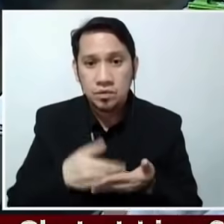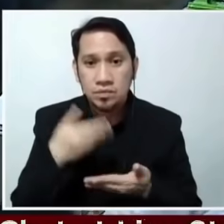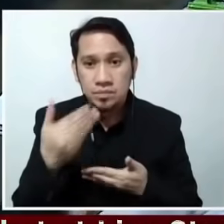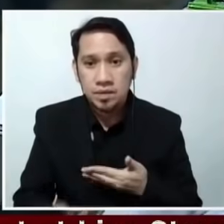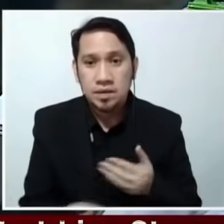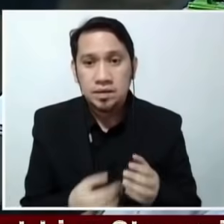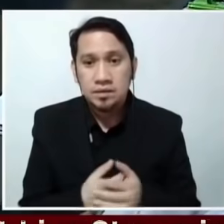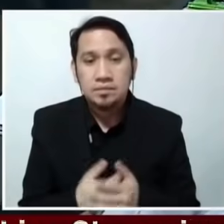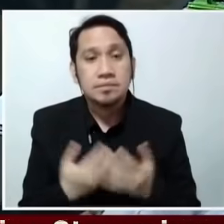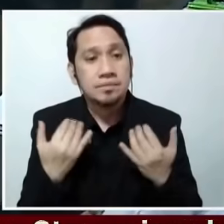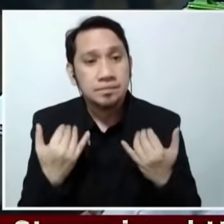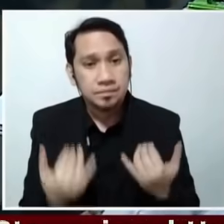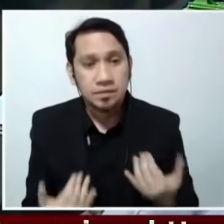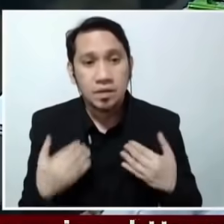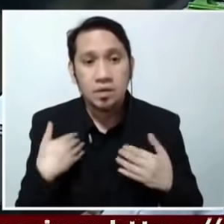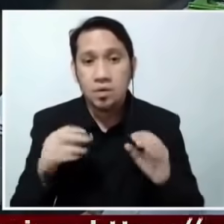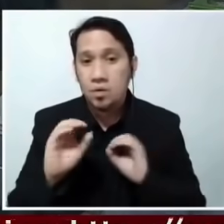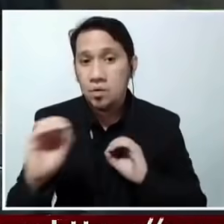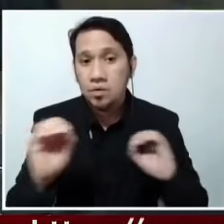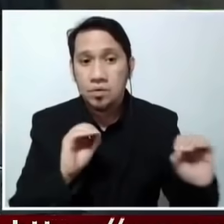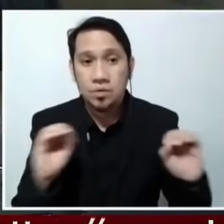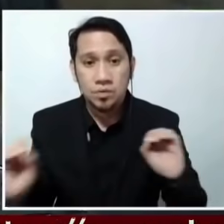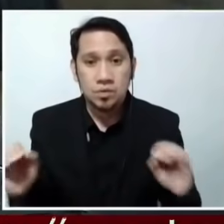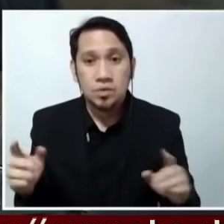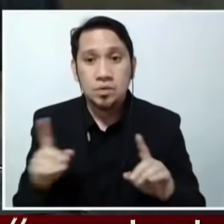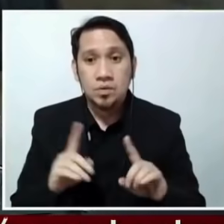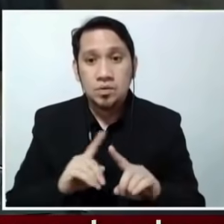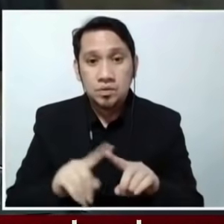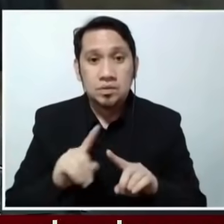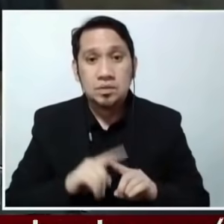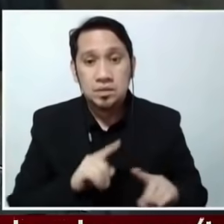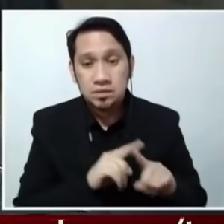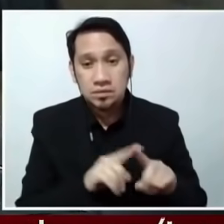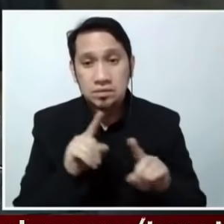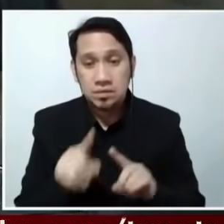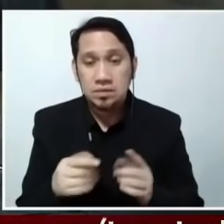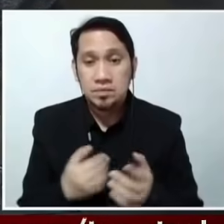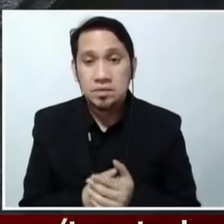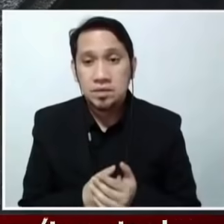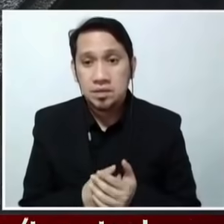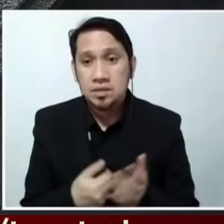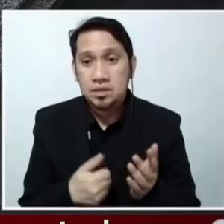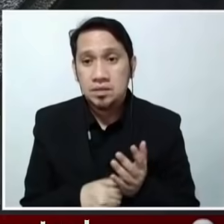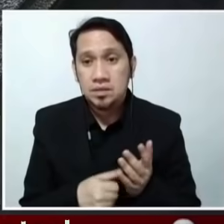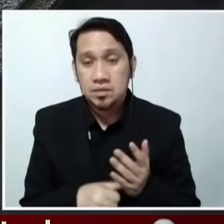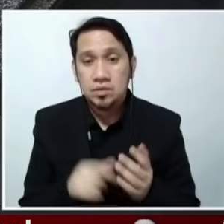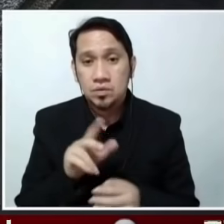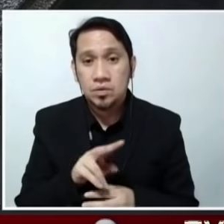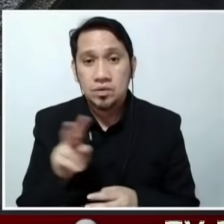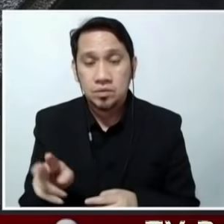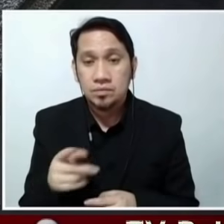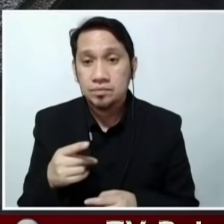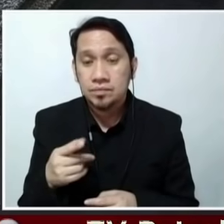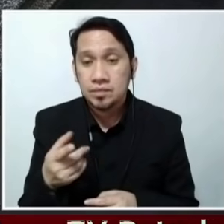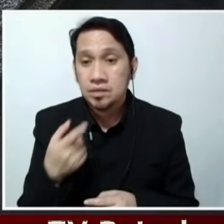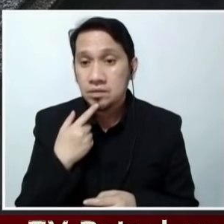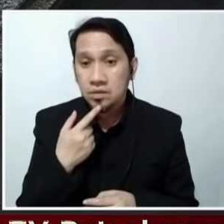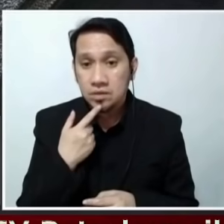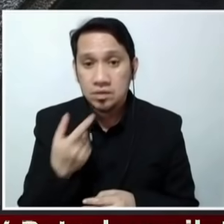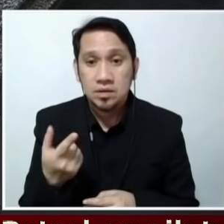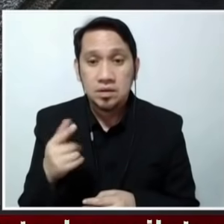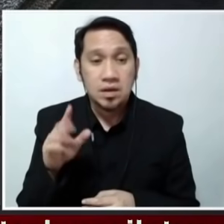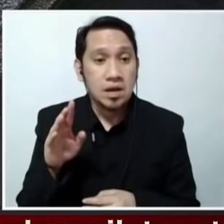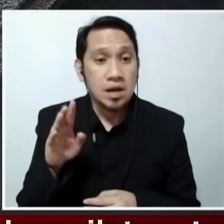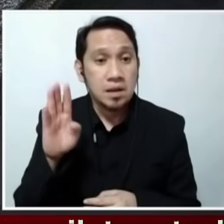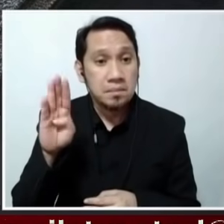Naghayag naman ang kani-kanilang posisyon ng iba pang kakandidato sa halalan 2022. Ang pambato ng administrasyon na si